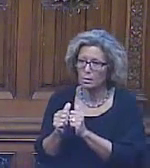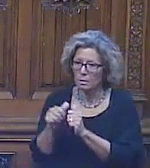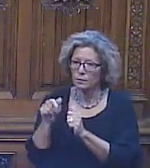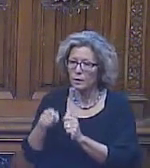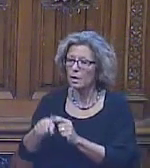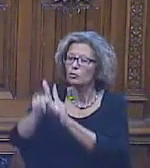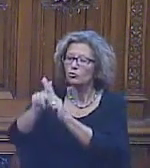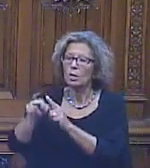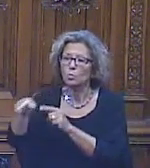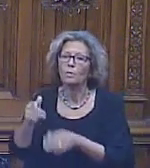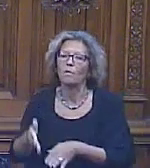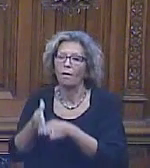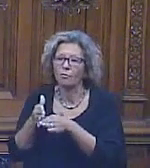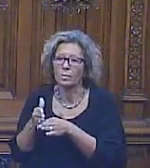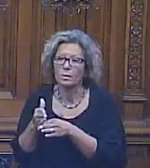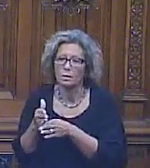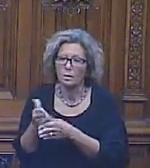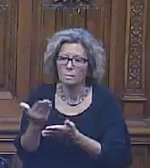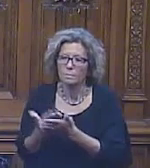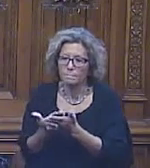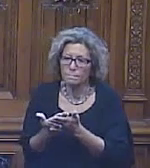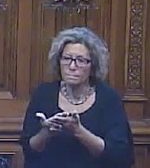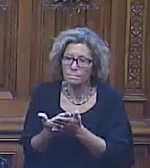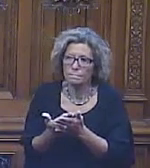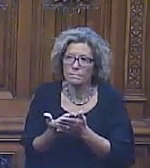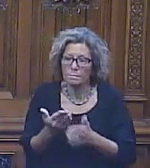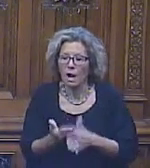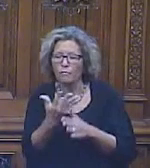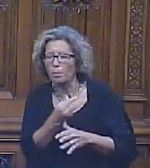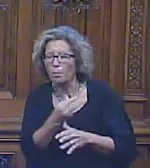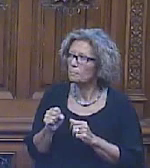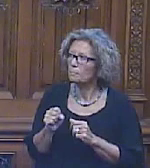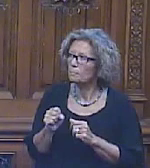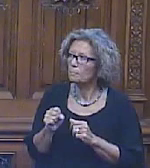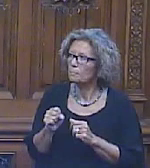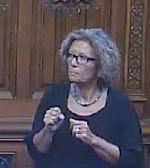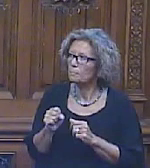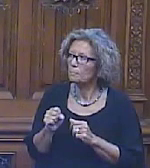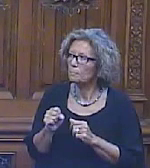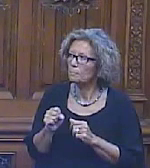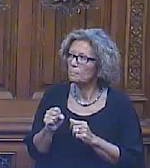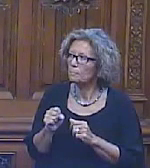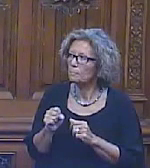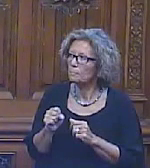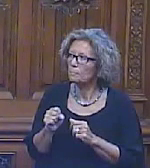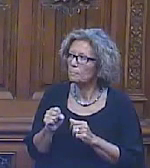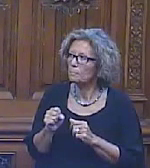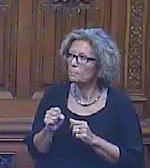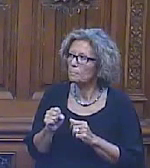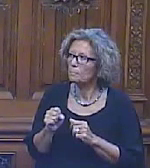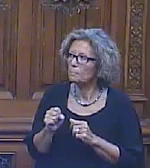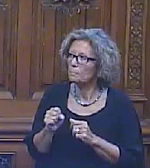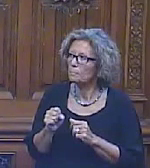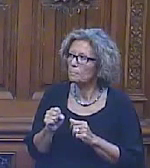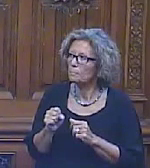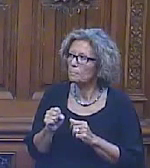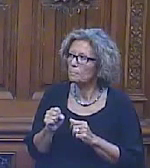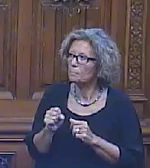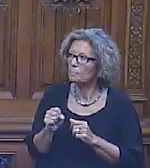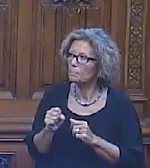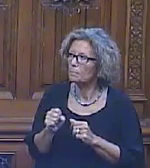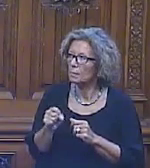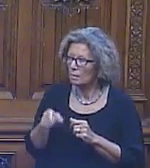anderem darauf vorbereiten, auf die österreichische Meisterschaft im Kunstturnen. Vielleicht wissen Sie das, sehr geehrter